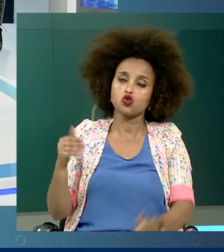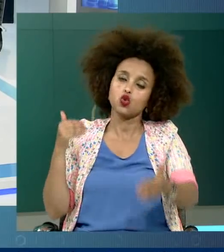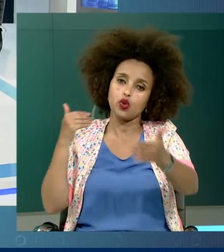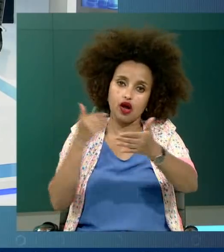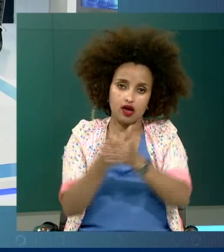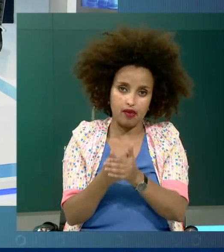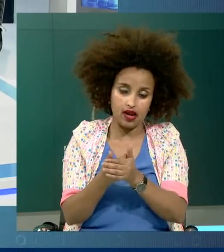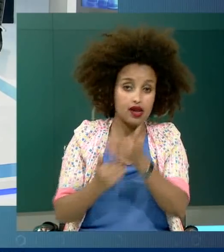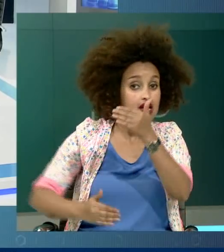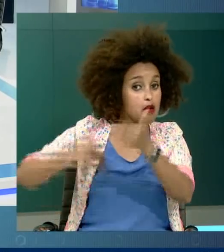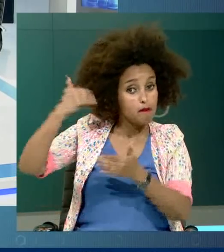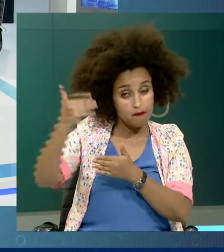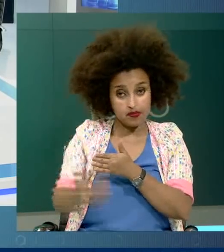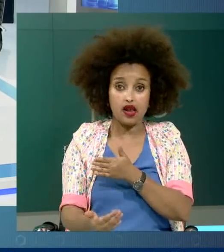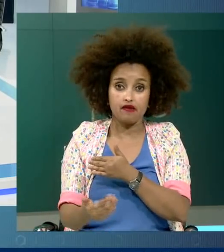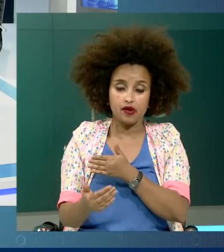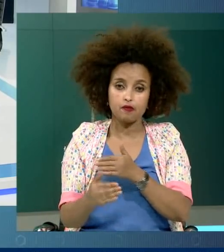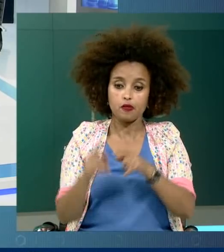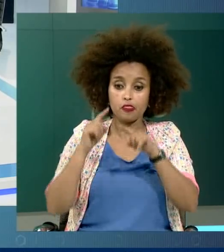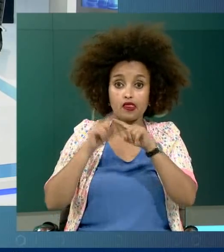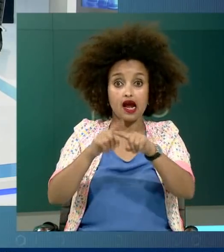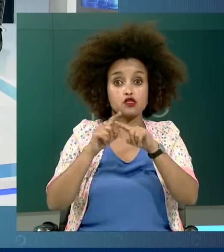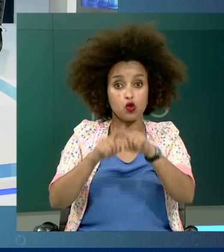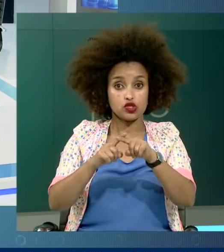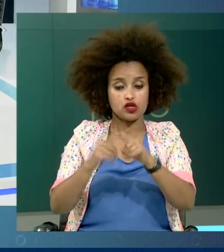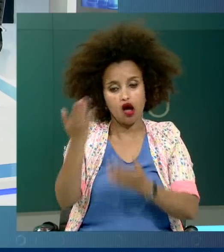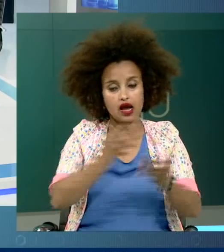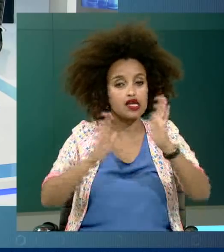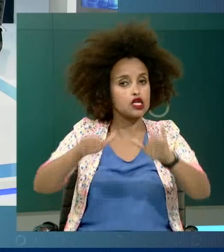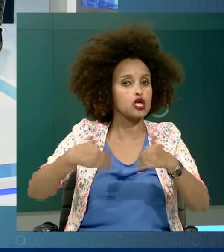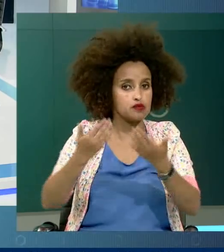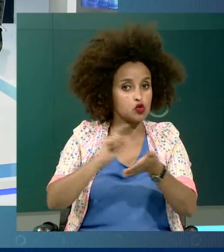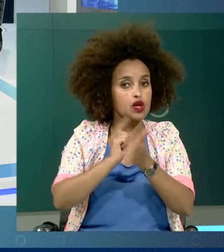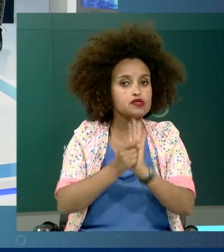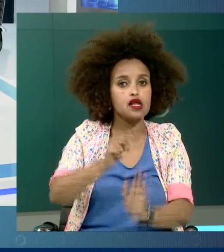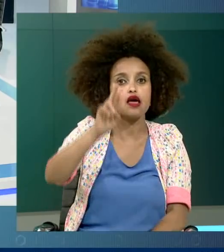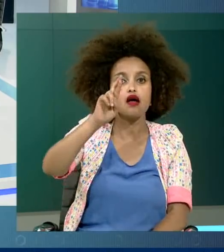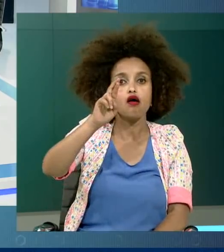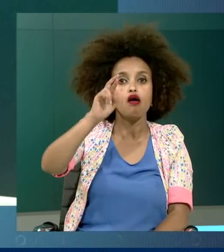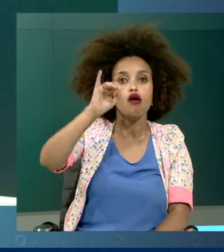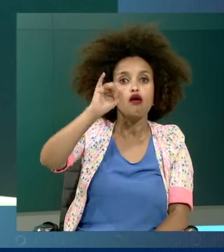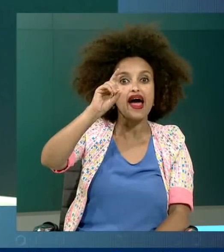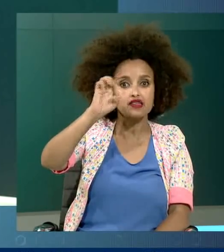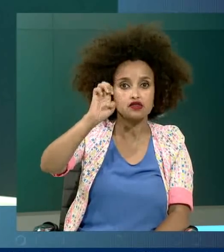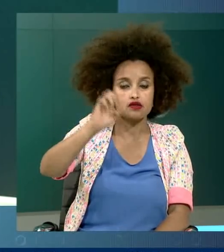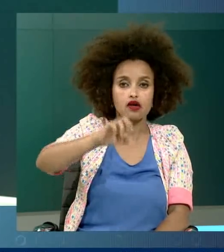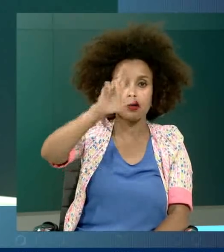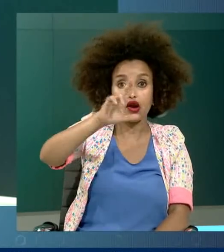እናቀርባለን። ከዛ ባለፈ ትራንስፖርት ከሚሰጡ ድርጅቶች ጋር ለምሳሌ ከራይድ ጋር በመሆን